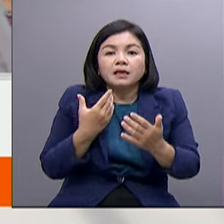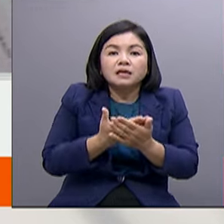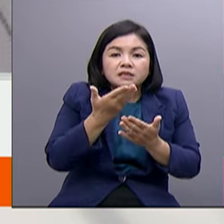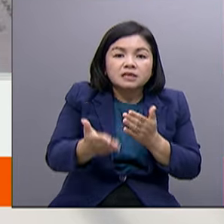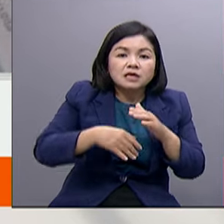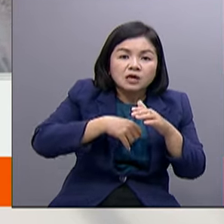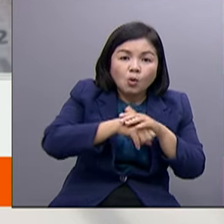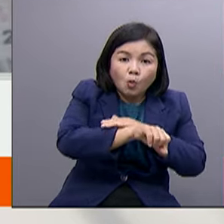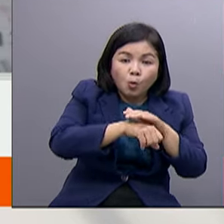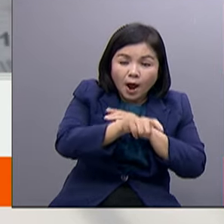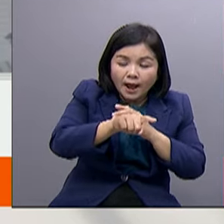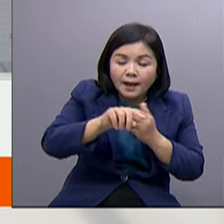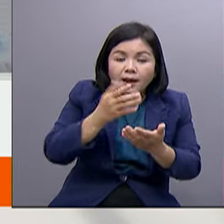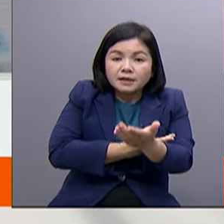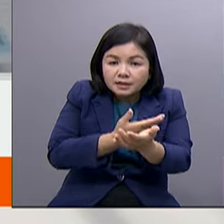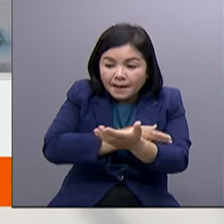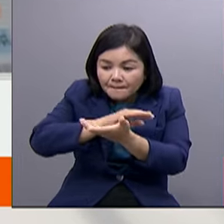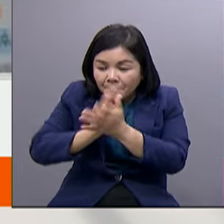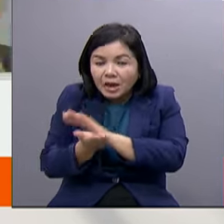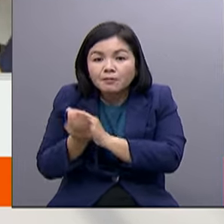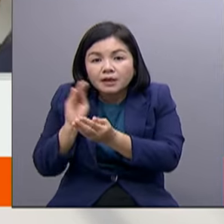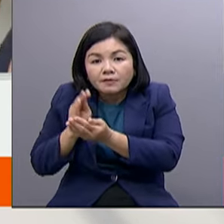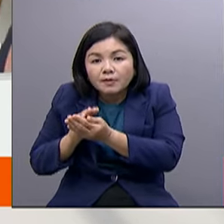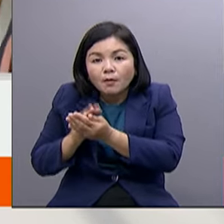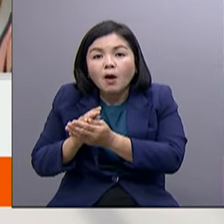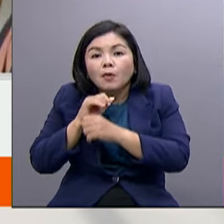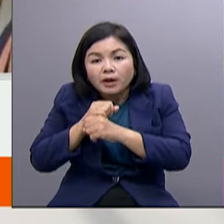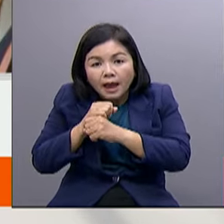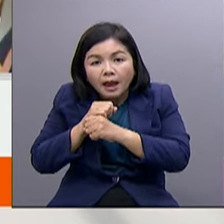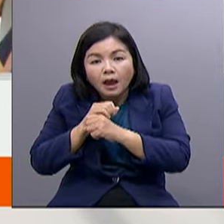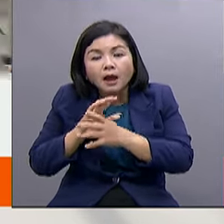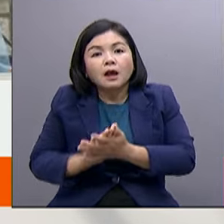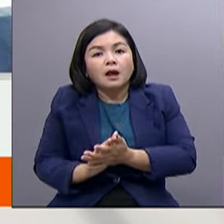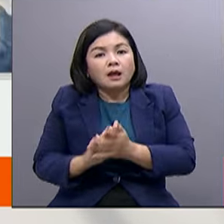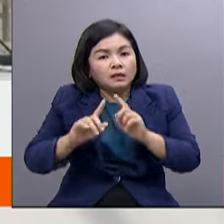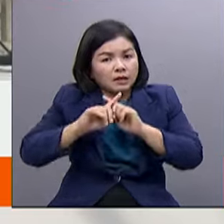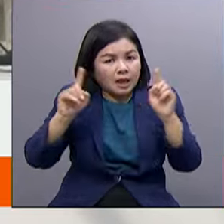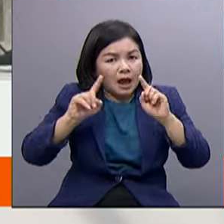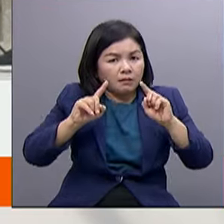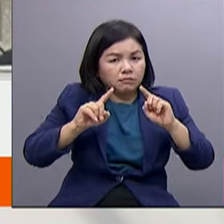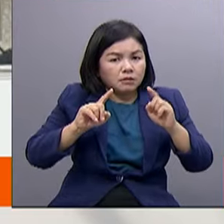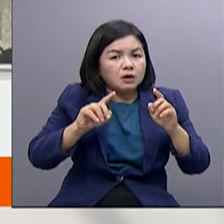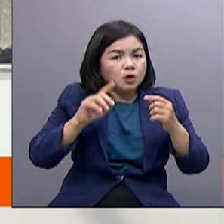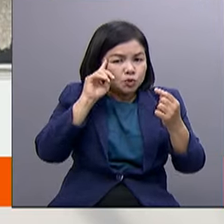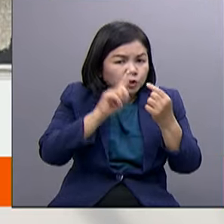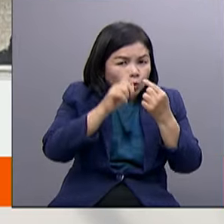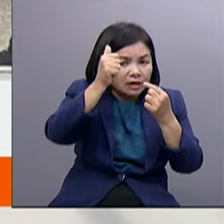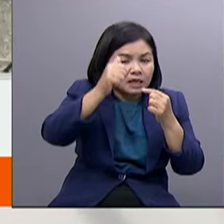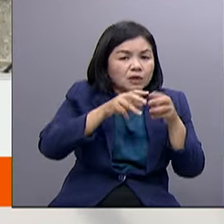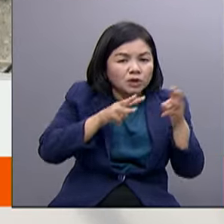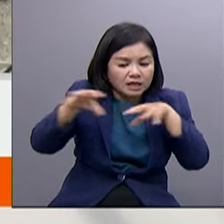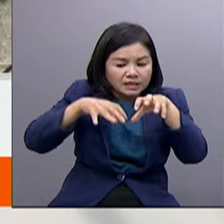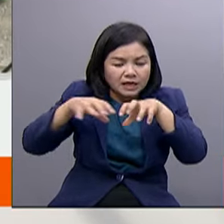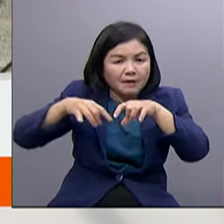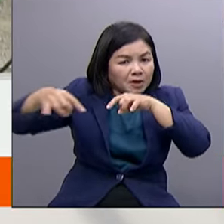ที่ดีแต่ดูแวรัฐบาลจะเอาเรื่องนี้มาทำให้กลายเป็นเรื่องที่เสียนะครับคือมาชูธงหวยนำนะครับกลายเป็นหวยเก